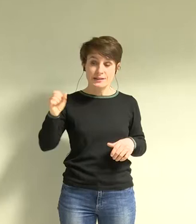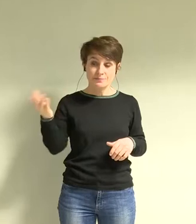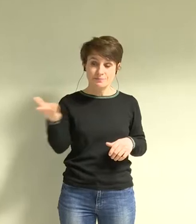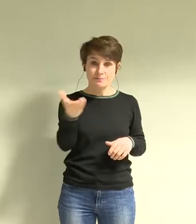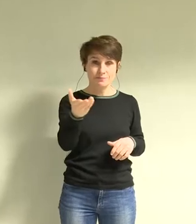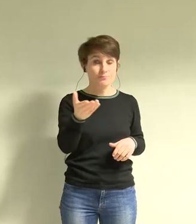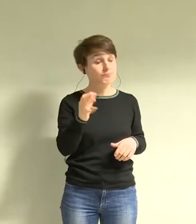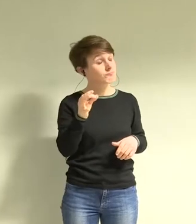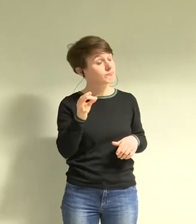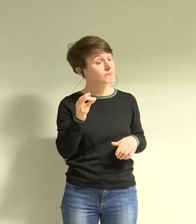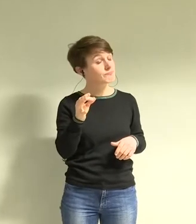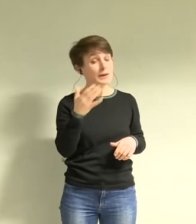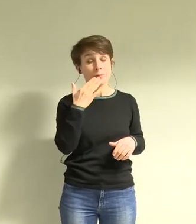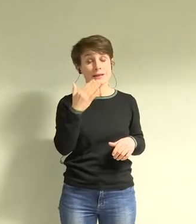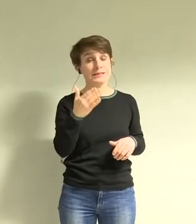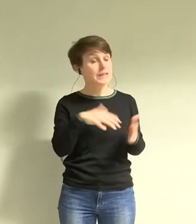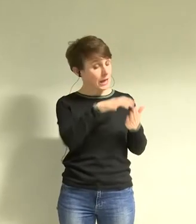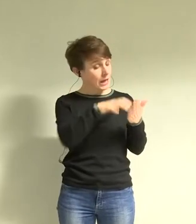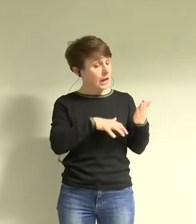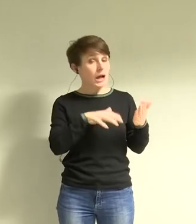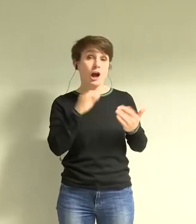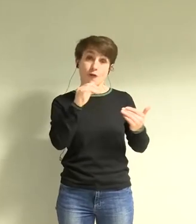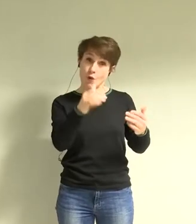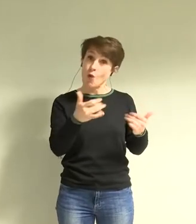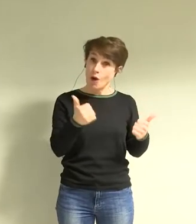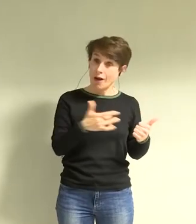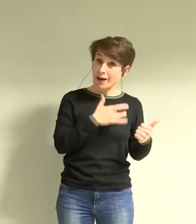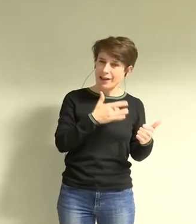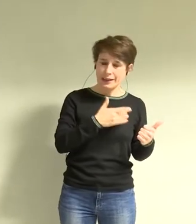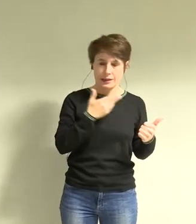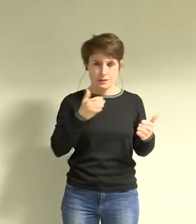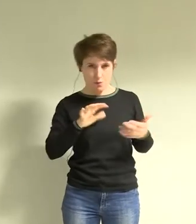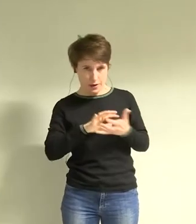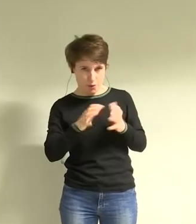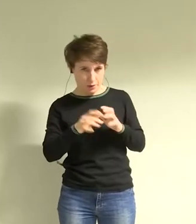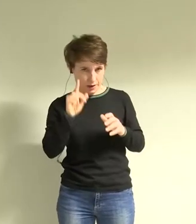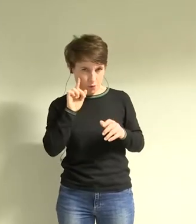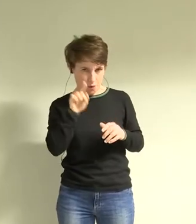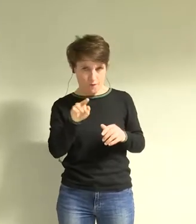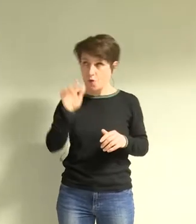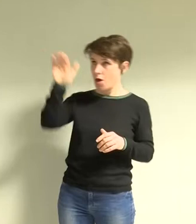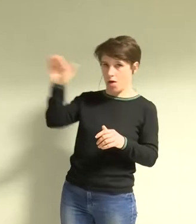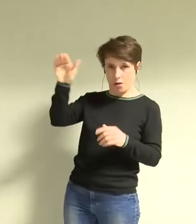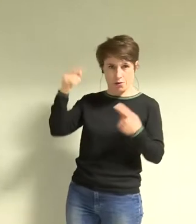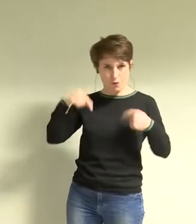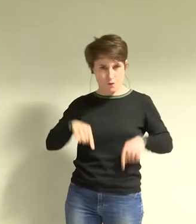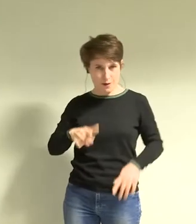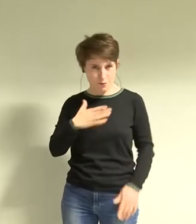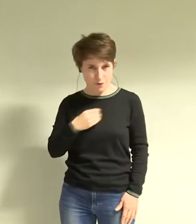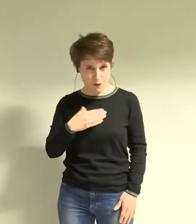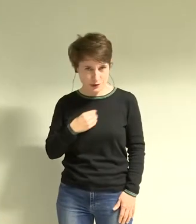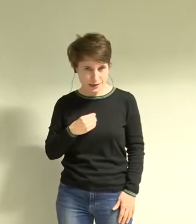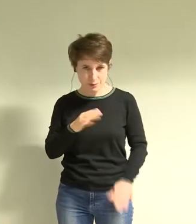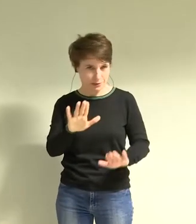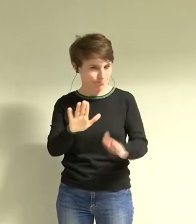fois intéressant et en même temps un peu compliqué dans le sens où vous voudrez adressé au gouvernement français or les choses sont déjà